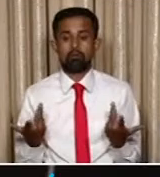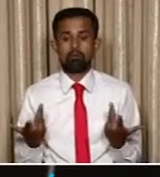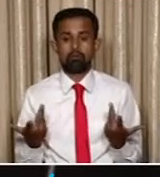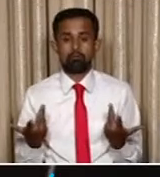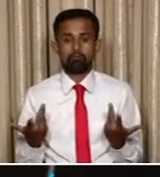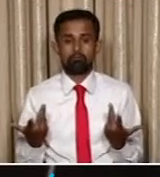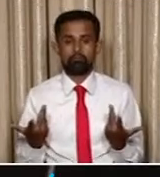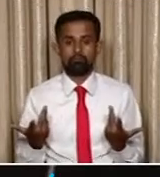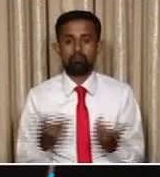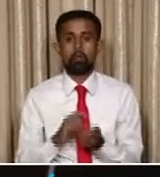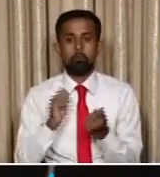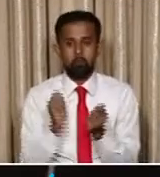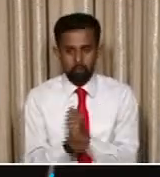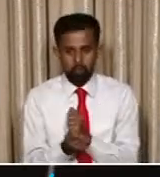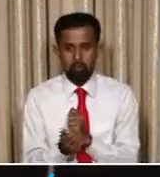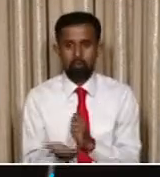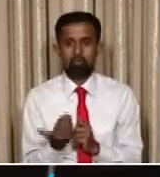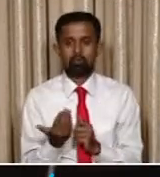सहयोगे